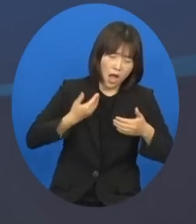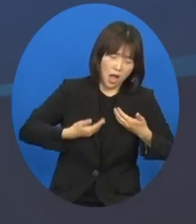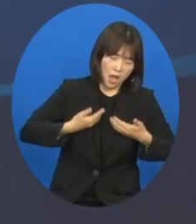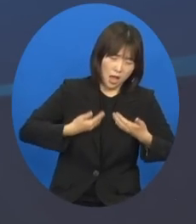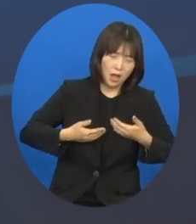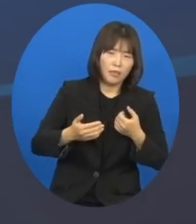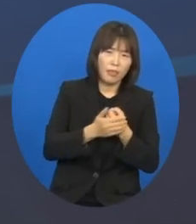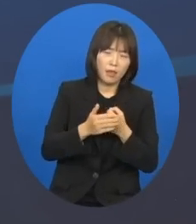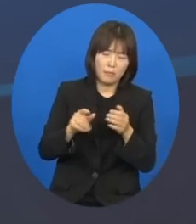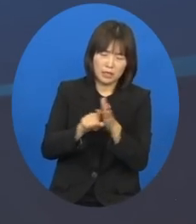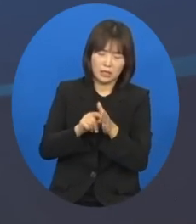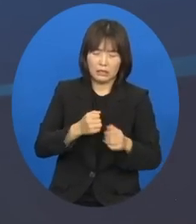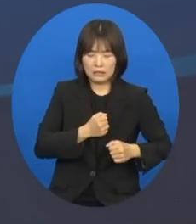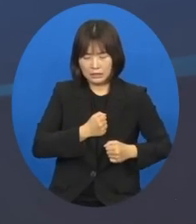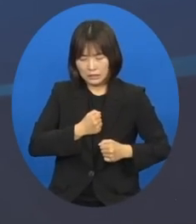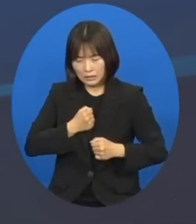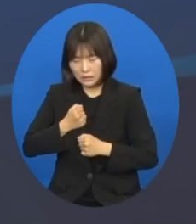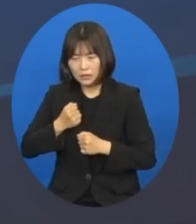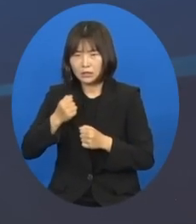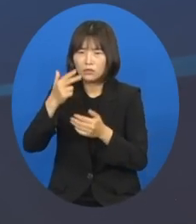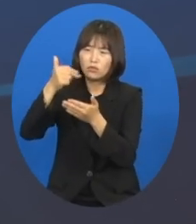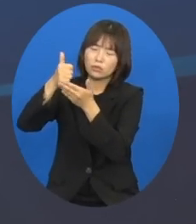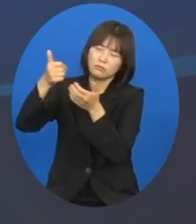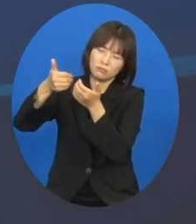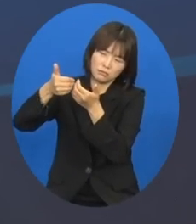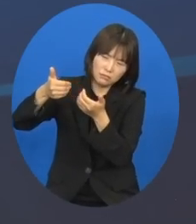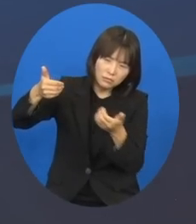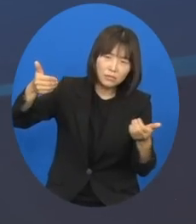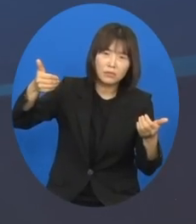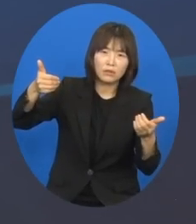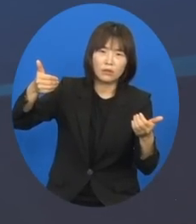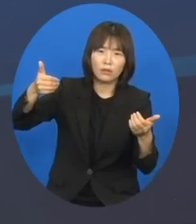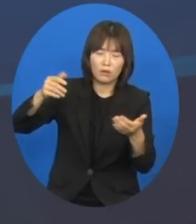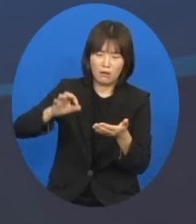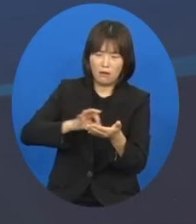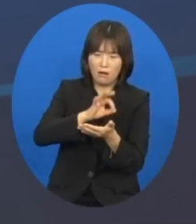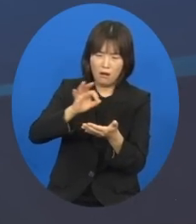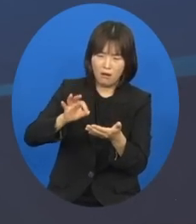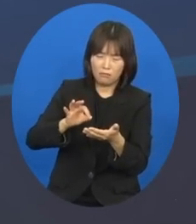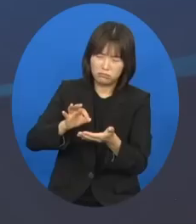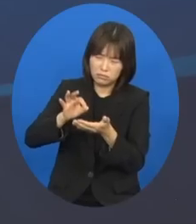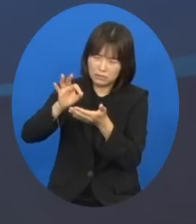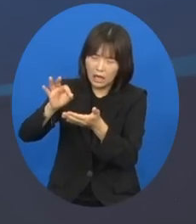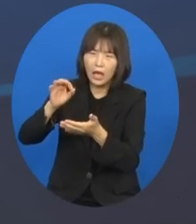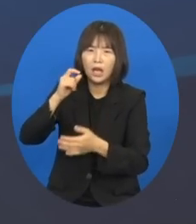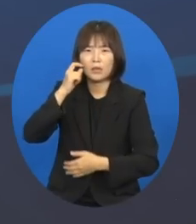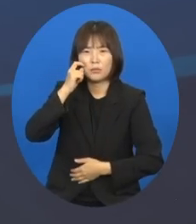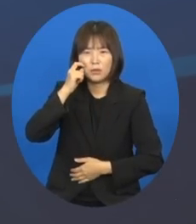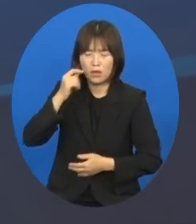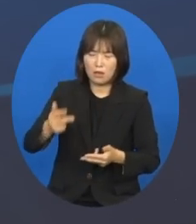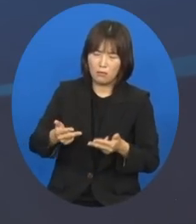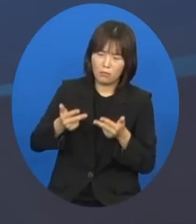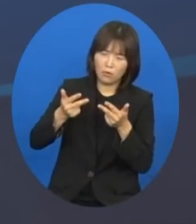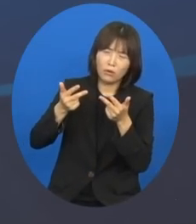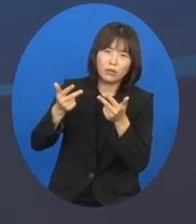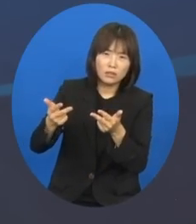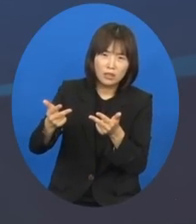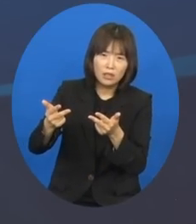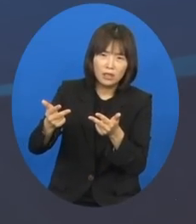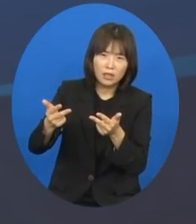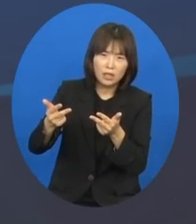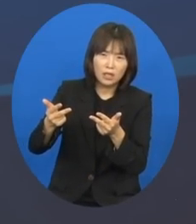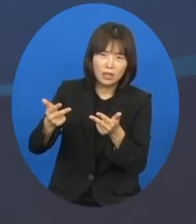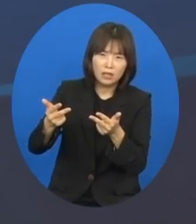게을러지고 멀어지고 주님 앞에 헌금생활도 그만 그만하고 봉사 생활도 바쁘다는